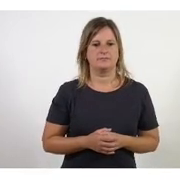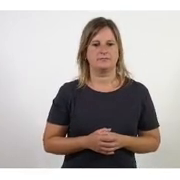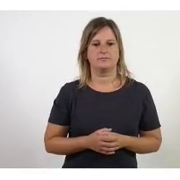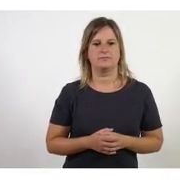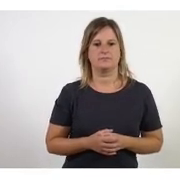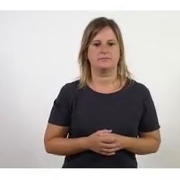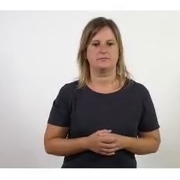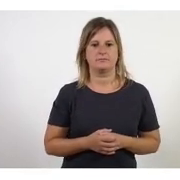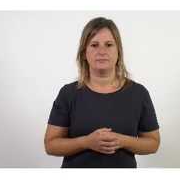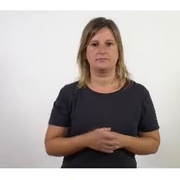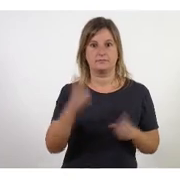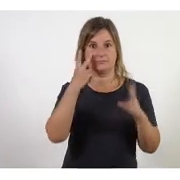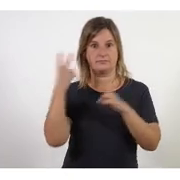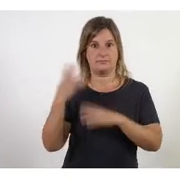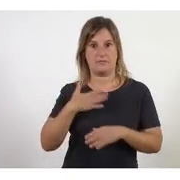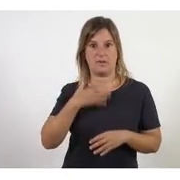Perfecte. Es veu la pantalla, oi?